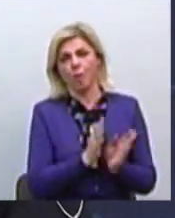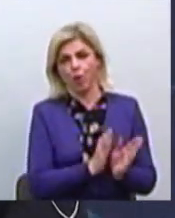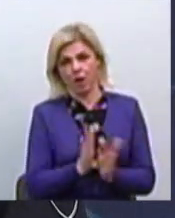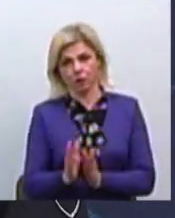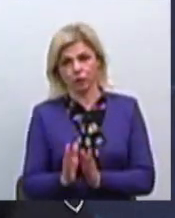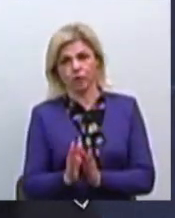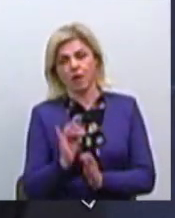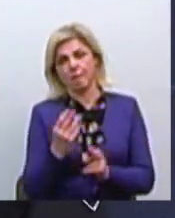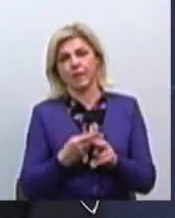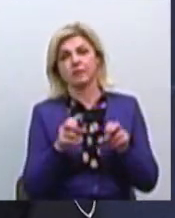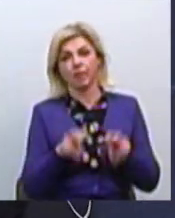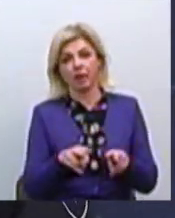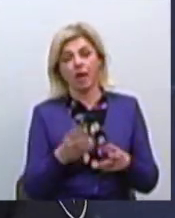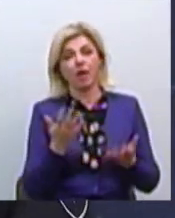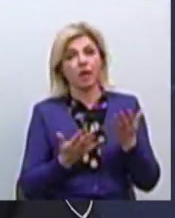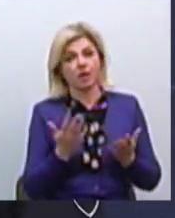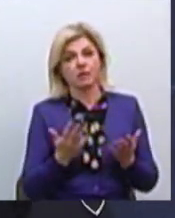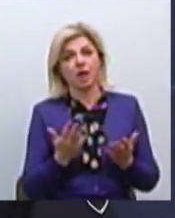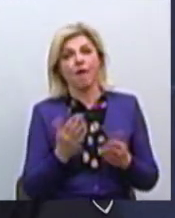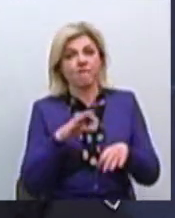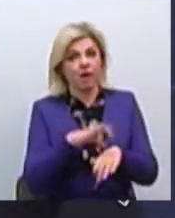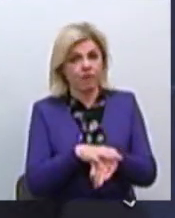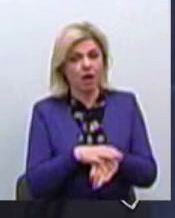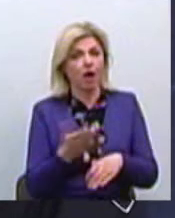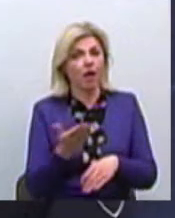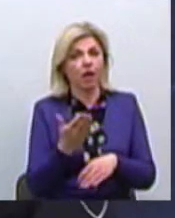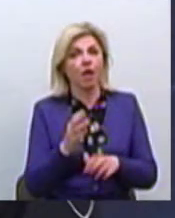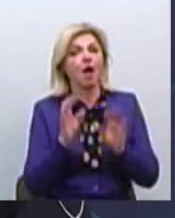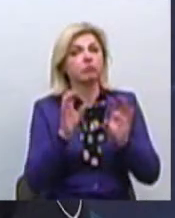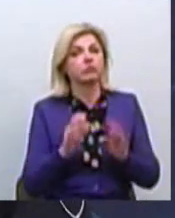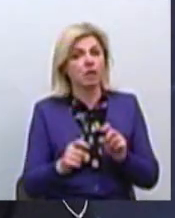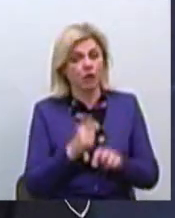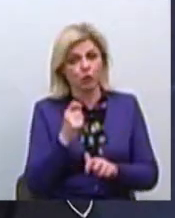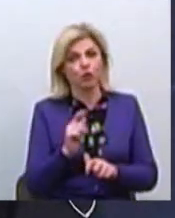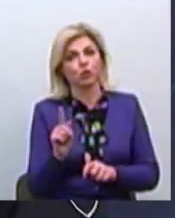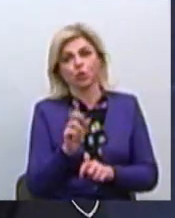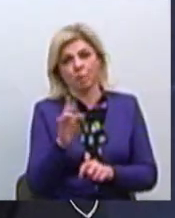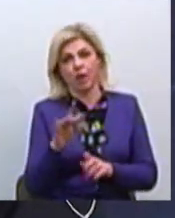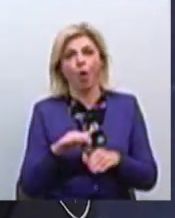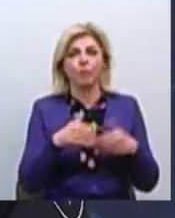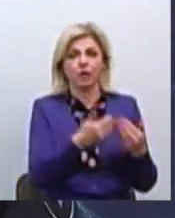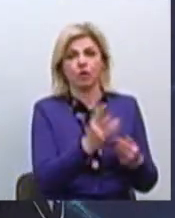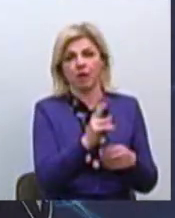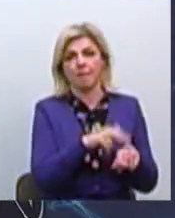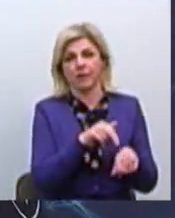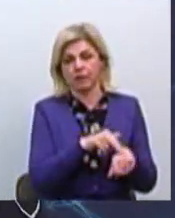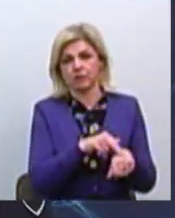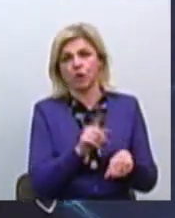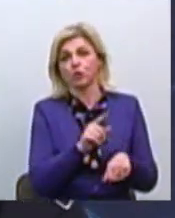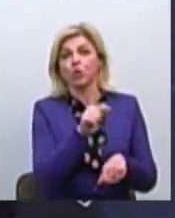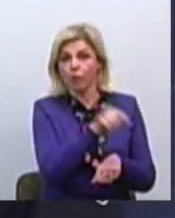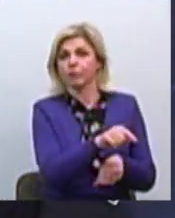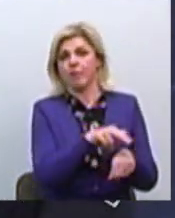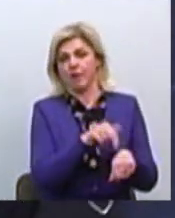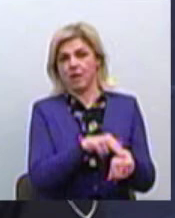та безпеки. І в разі, якщо вони виявляють якісь правопорушення, то щоб зверталися до правоохоронних органів, щоб правоохоронні органи